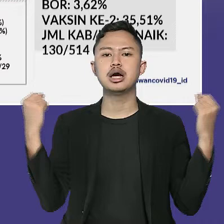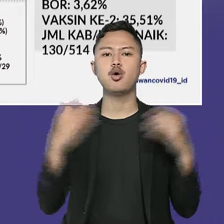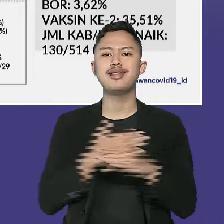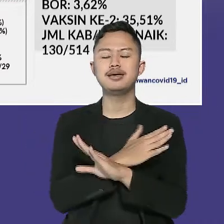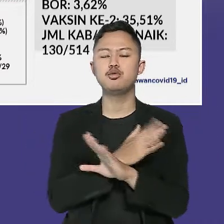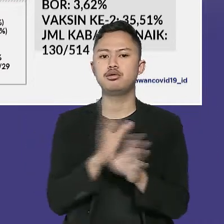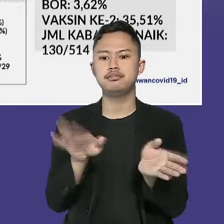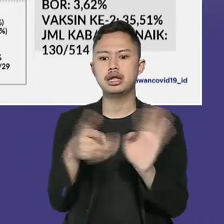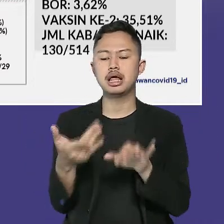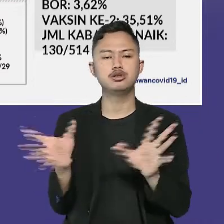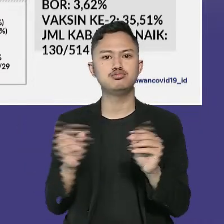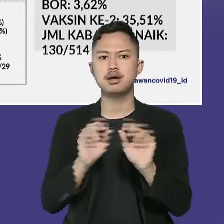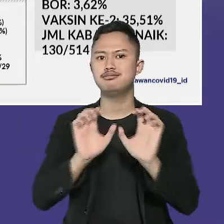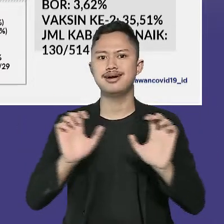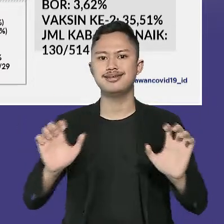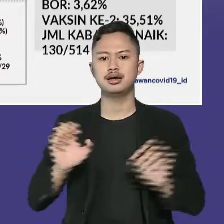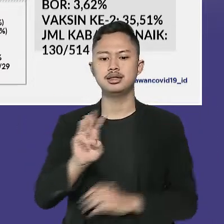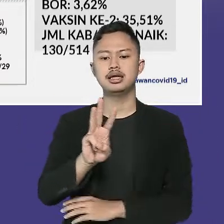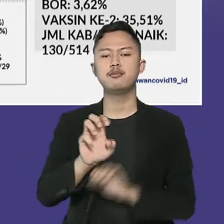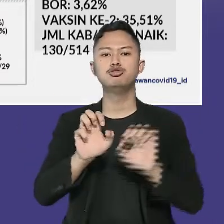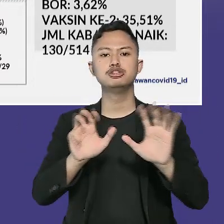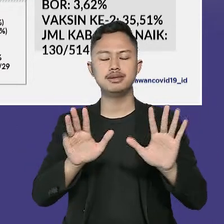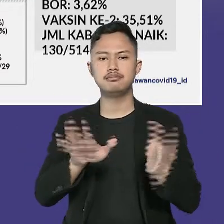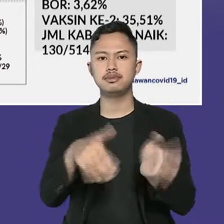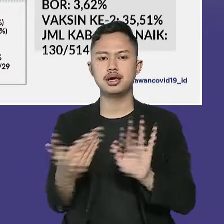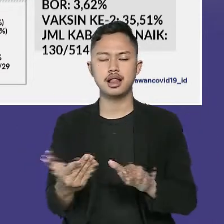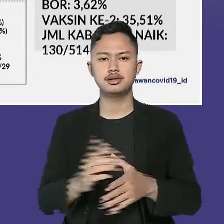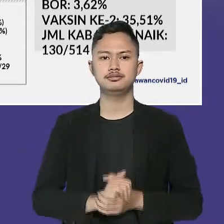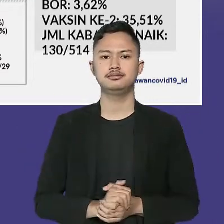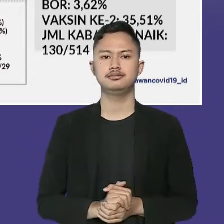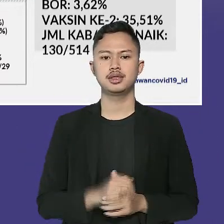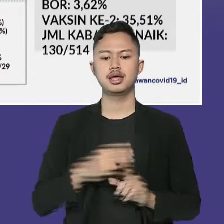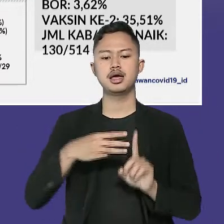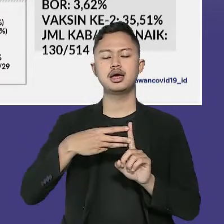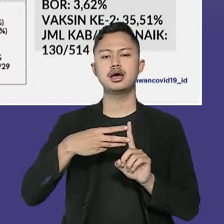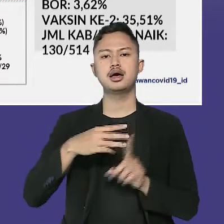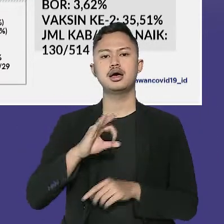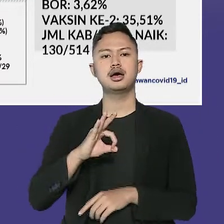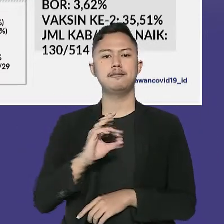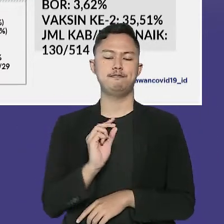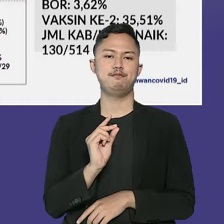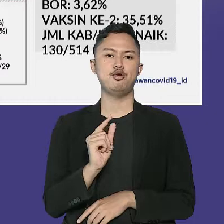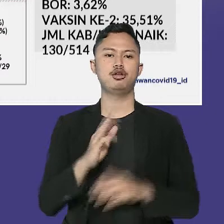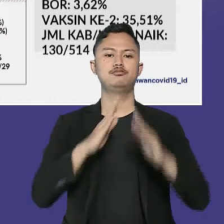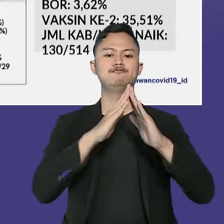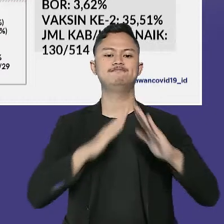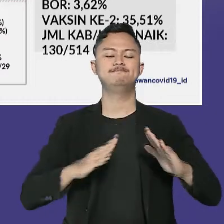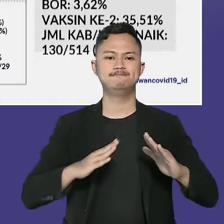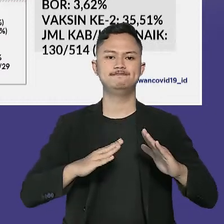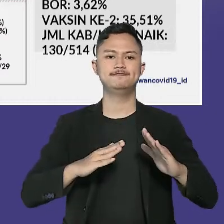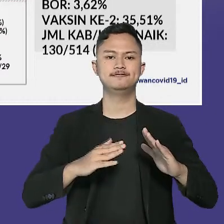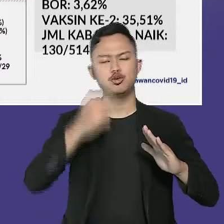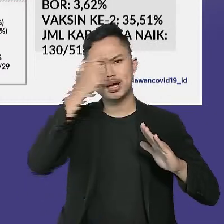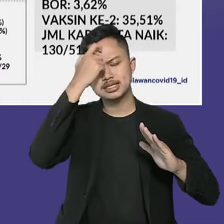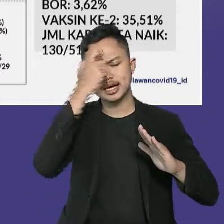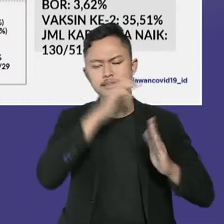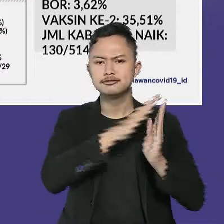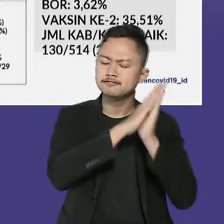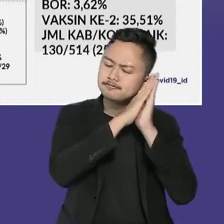orang. BOR yang paling tinggi dibandingkan lainnya adalah di Provinsi Papua, yaitu